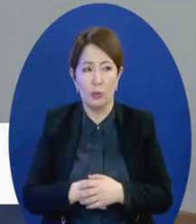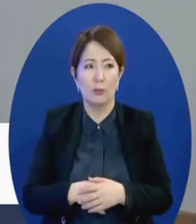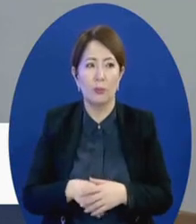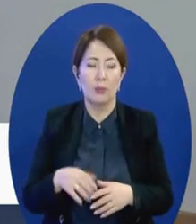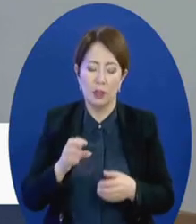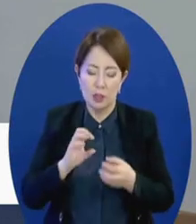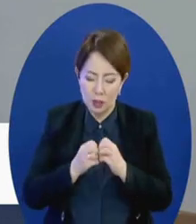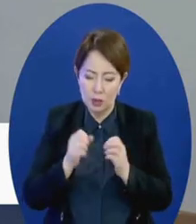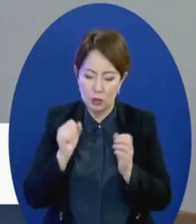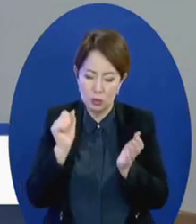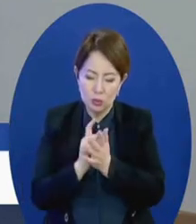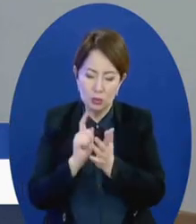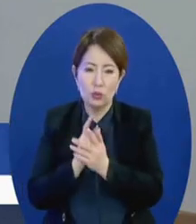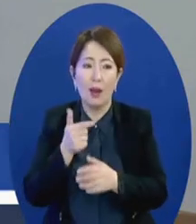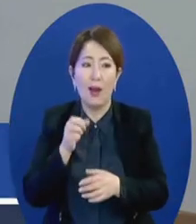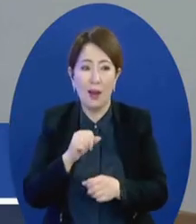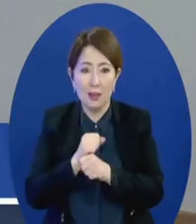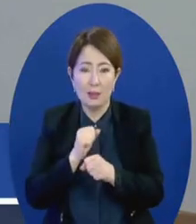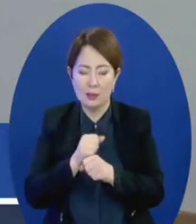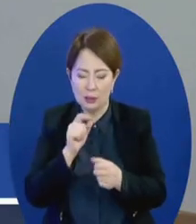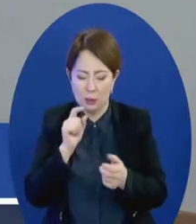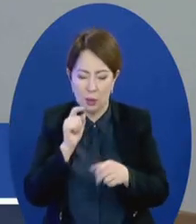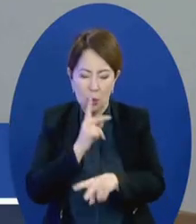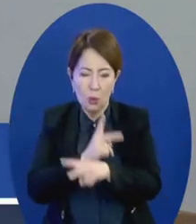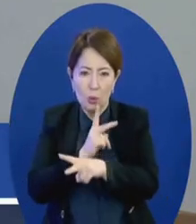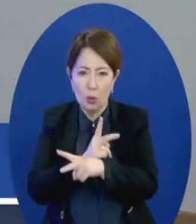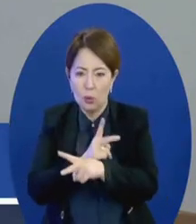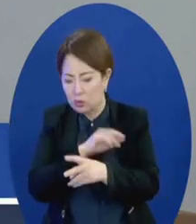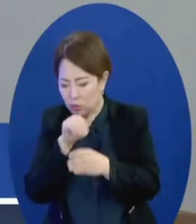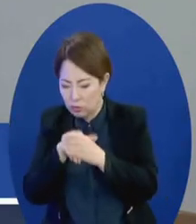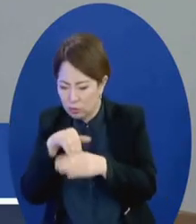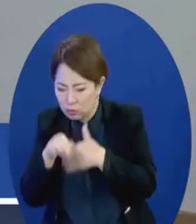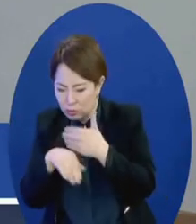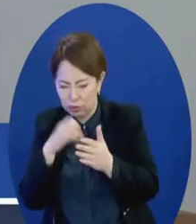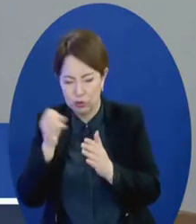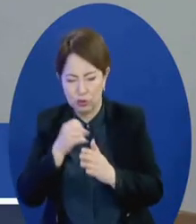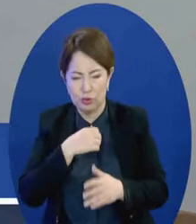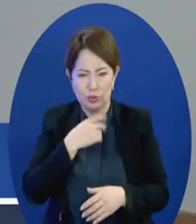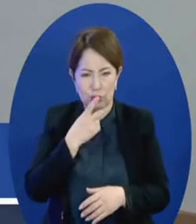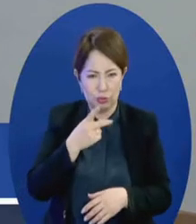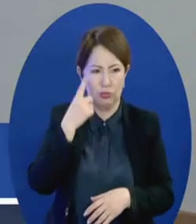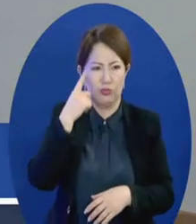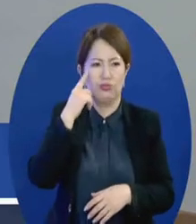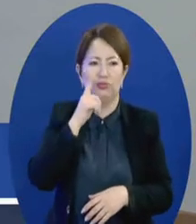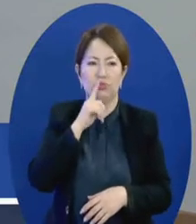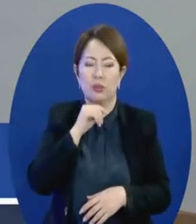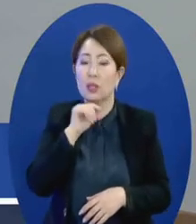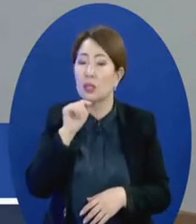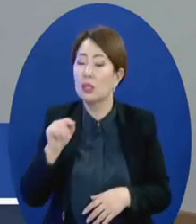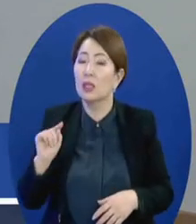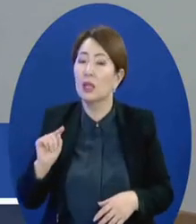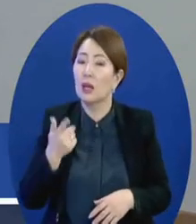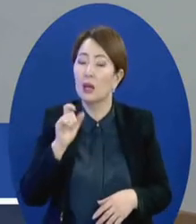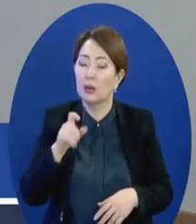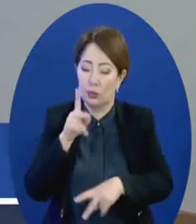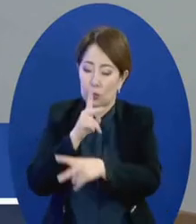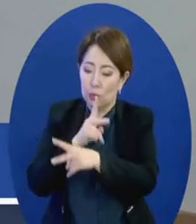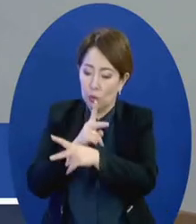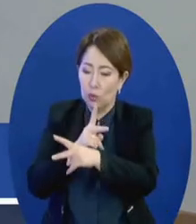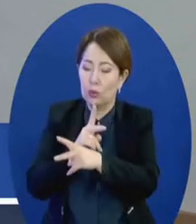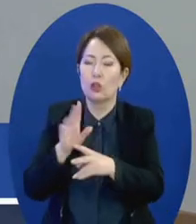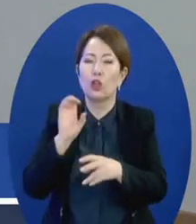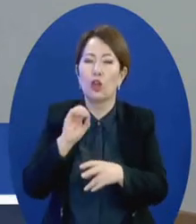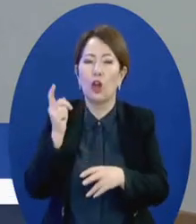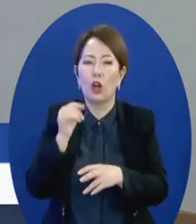Хийгдчихсэн нэлээд олон гол гол ажлуудыг заримыг нь зайшгүй хуульчлах ёстой юм байна гэж үтсэн. Яагаад тэгж байгаа юм гэхээр хууль ерөнхий